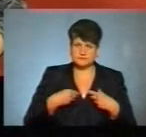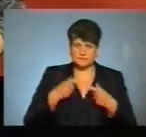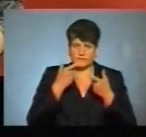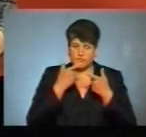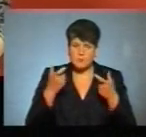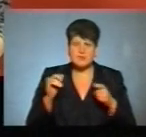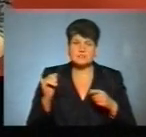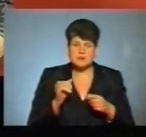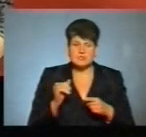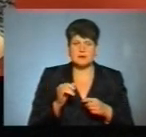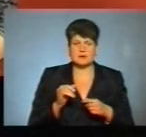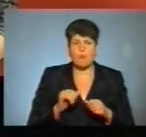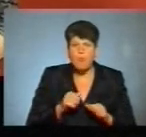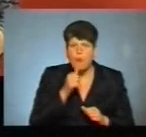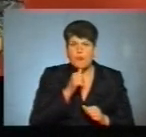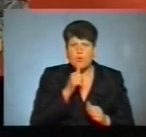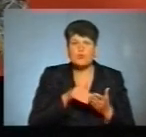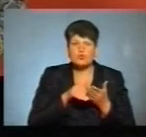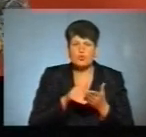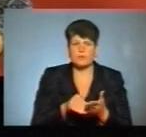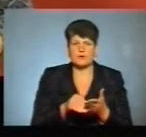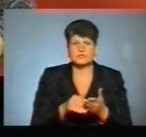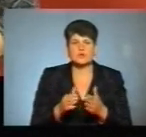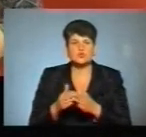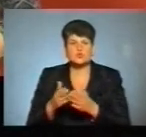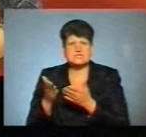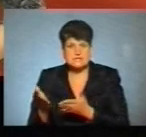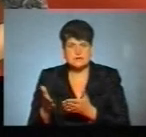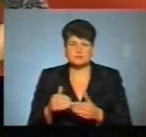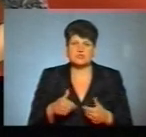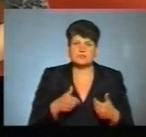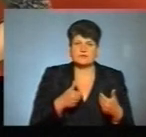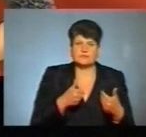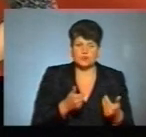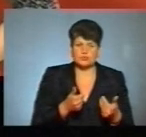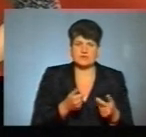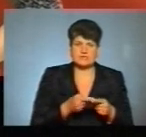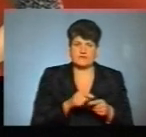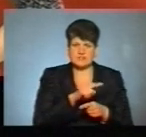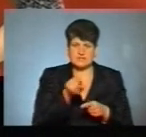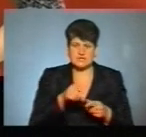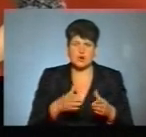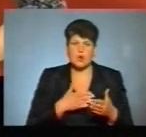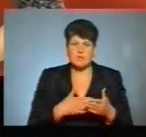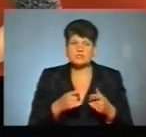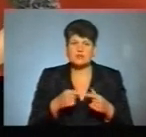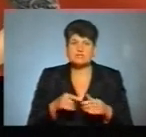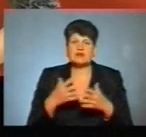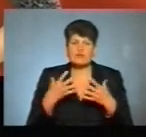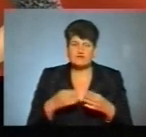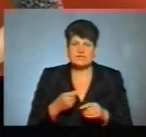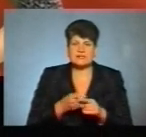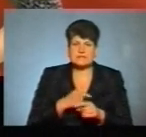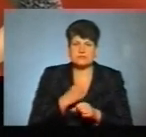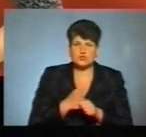інформацією і також принаймні спробують допомогти чи своїм сусідам, чи звернутися в ці громадські організації, які вже над